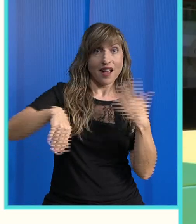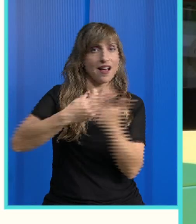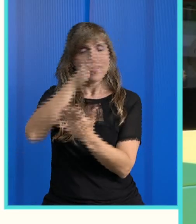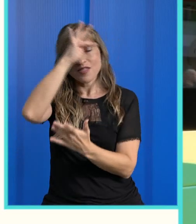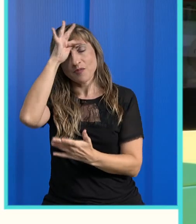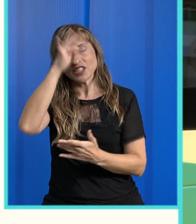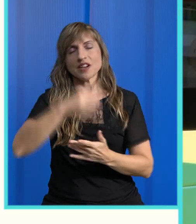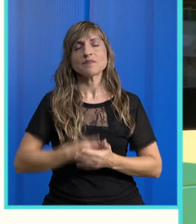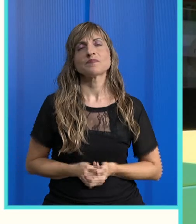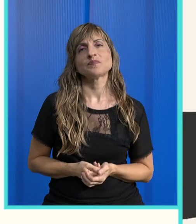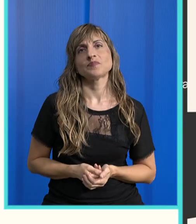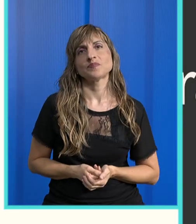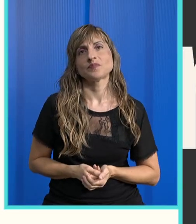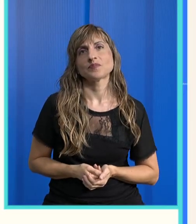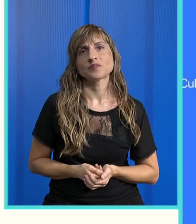vinent.